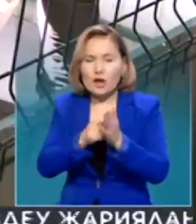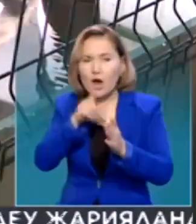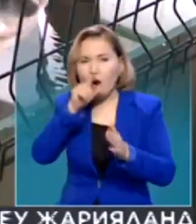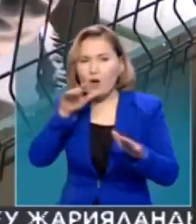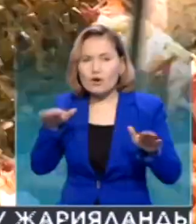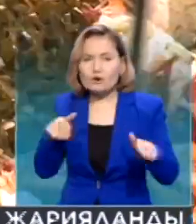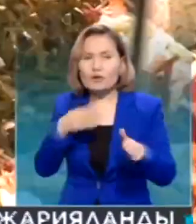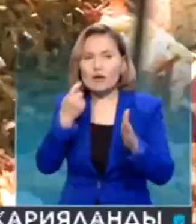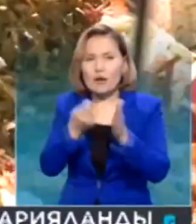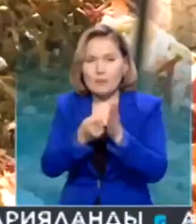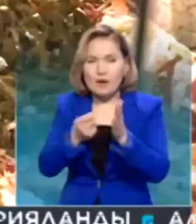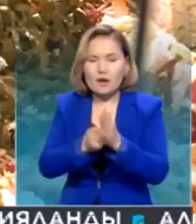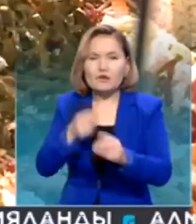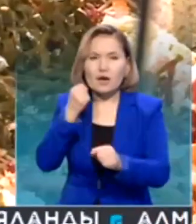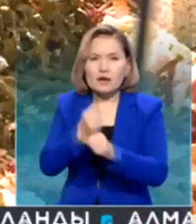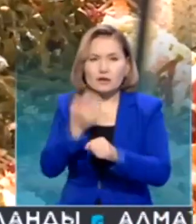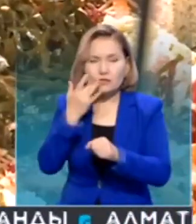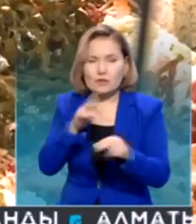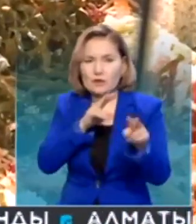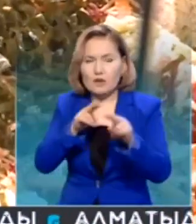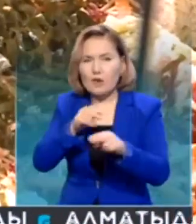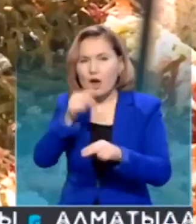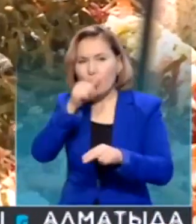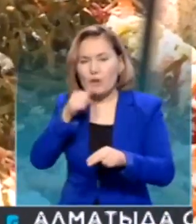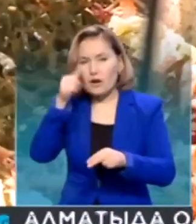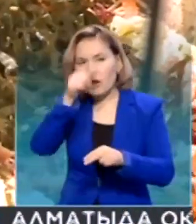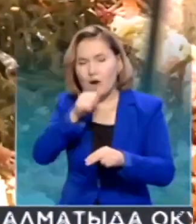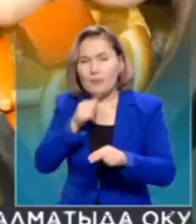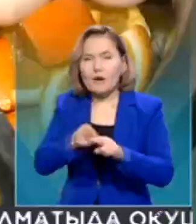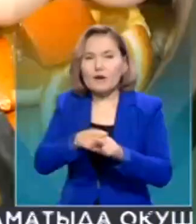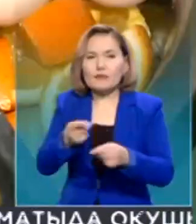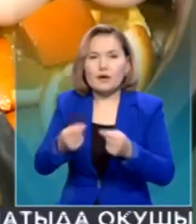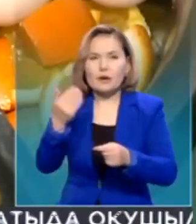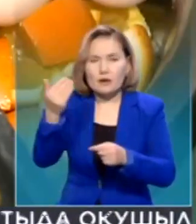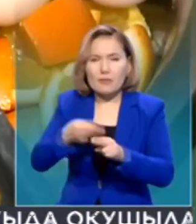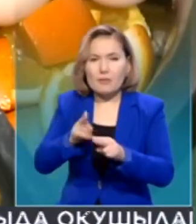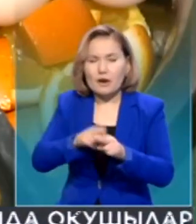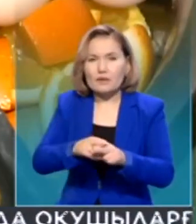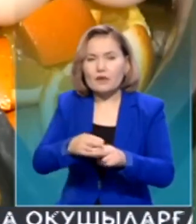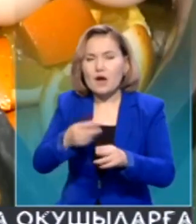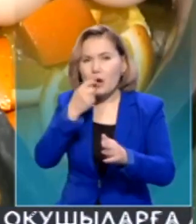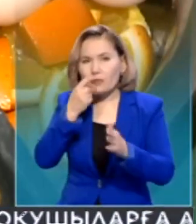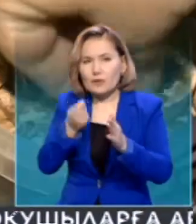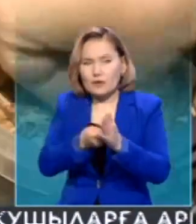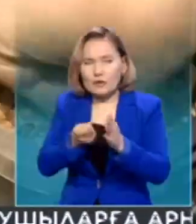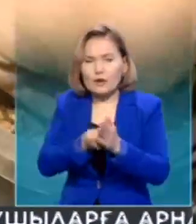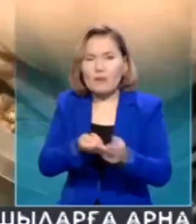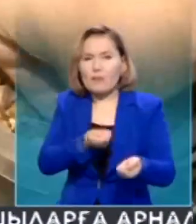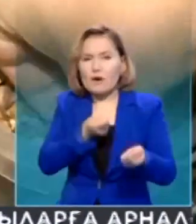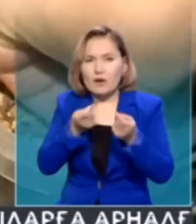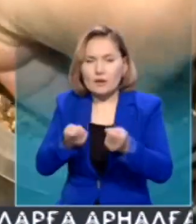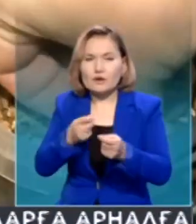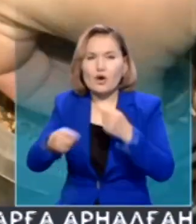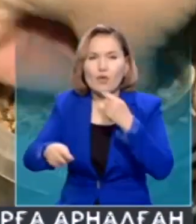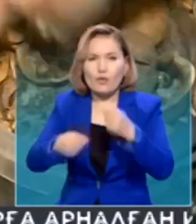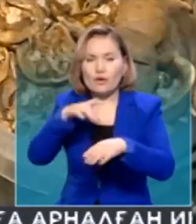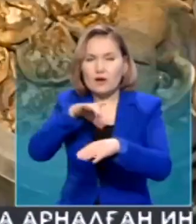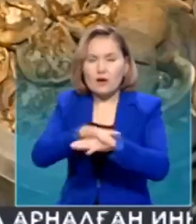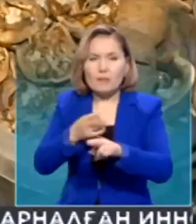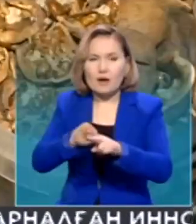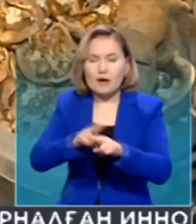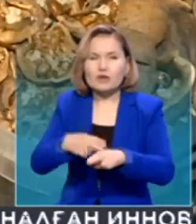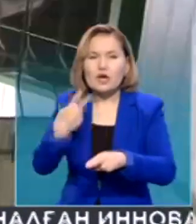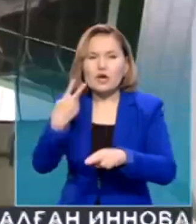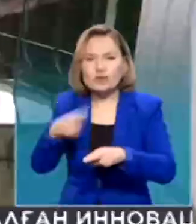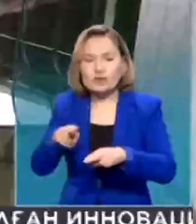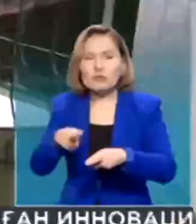оларға берілетін азық түлік қатаң бақылауда. Өткен жылы зообақ әкімшілігі аңқұсқа қалдық әкеле салып, құтылғысы келген 26 мердігермен соттасып, келісім